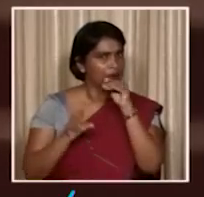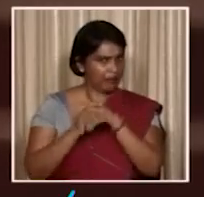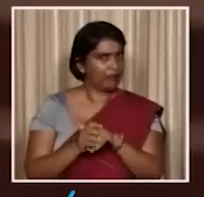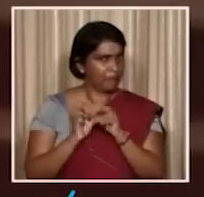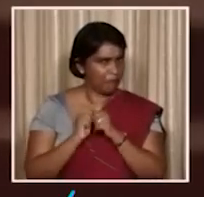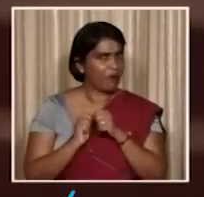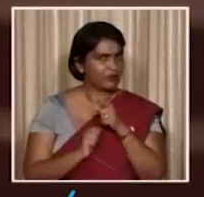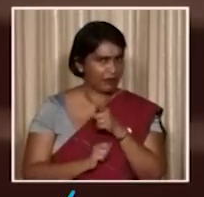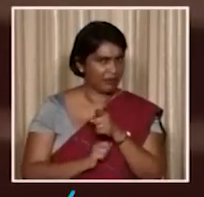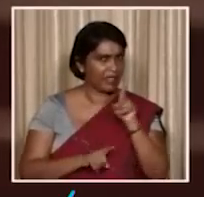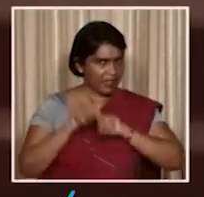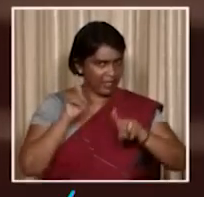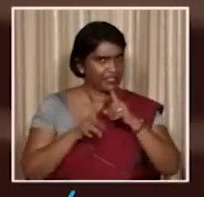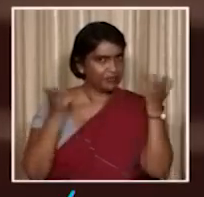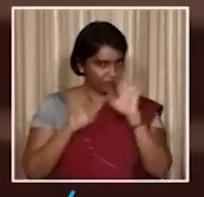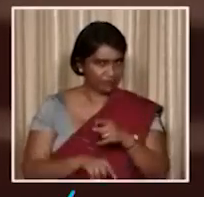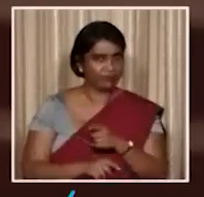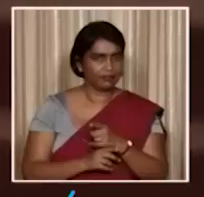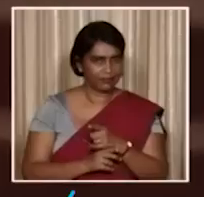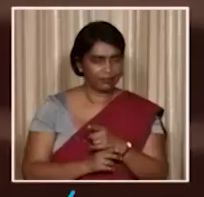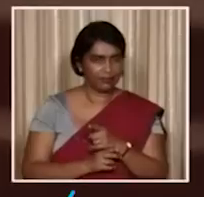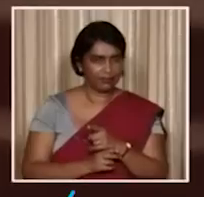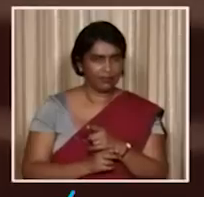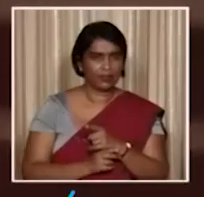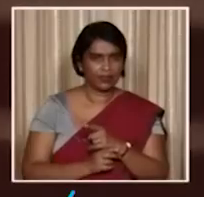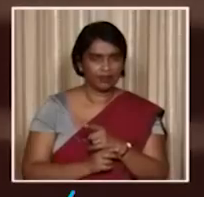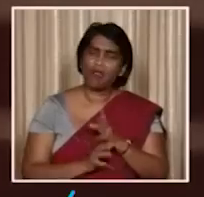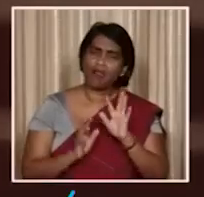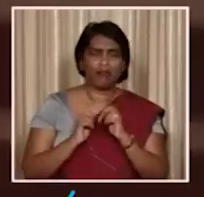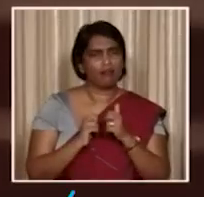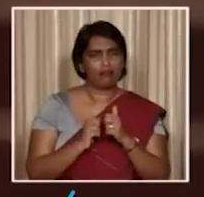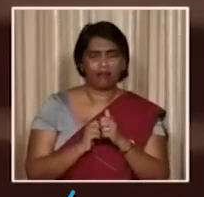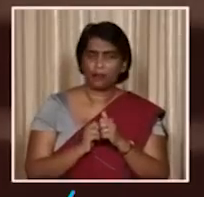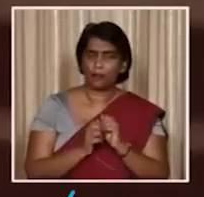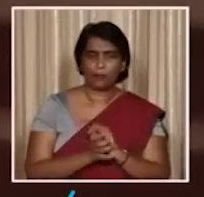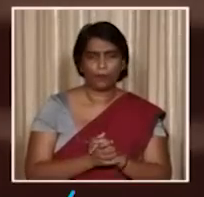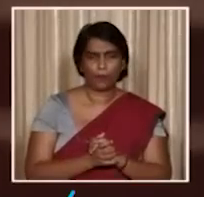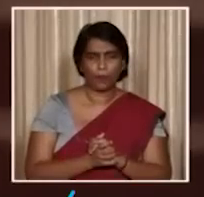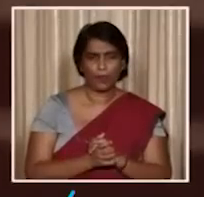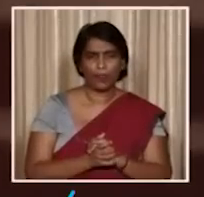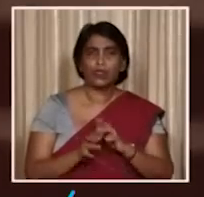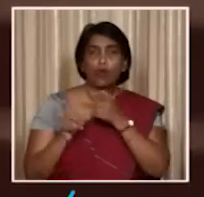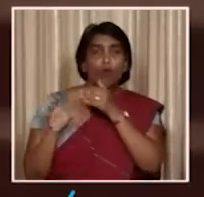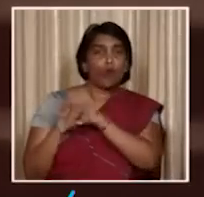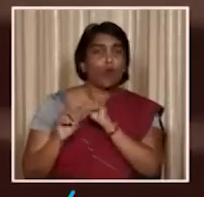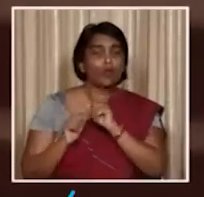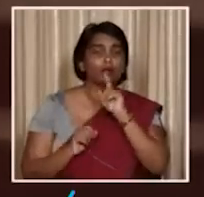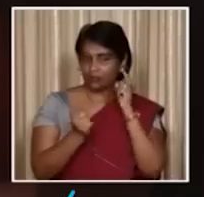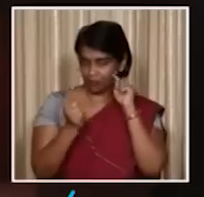වෙලා තියෙනවා රැසීම තියලා තියෙනවා. ආ ඒක ගමන් නැහැ තිබ්බදේ. හරි මෙතුමා මේ සභාවේ කියන්න. කරුණ කිව්වට